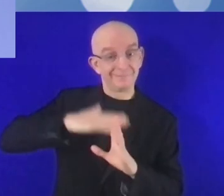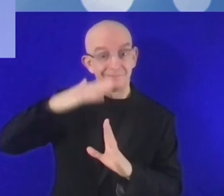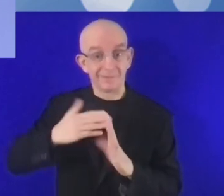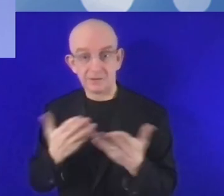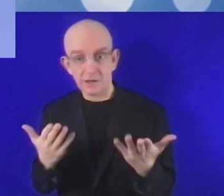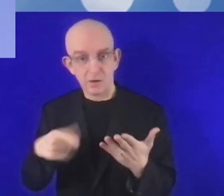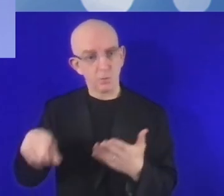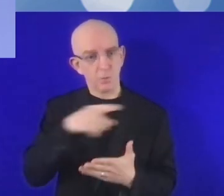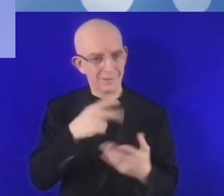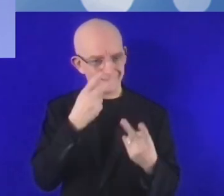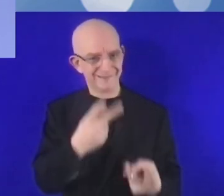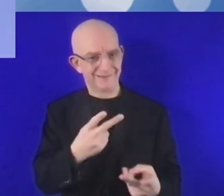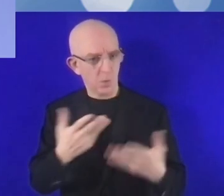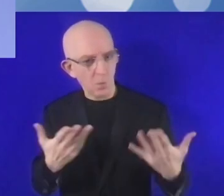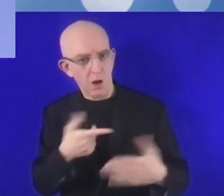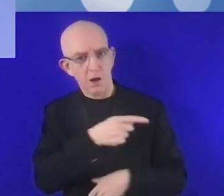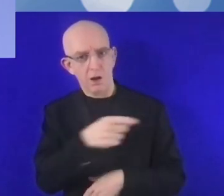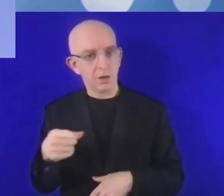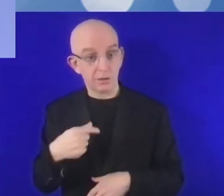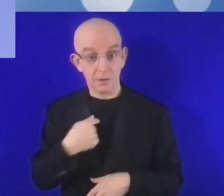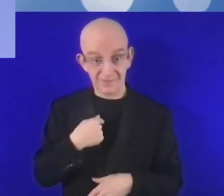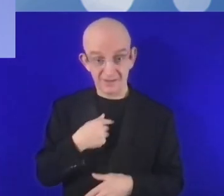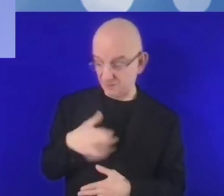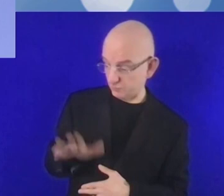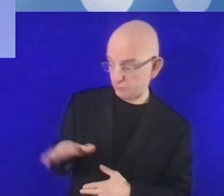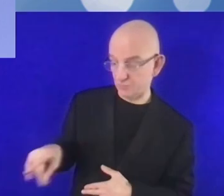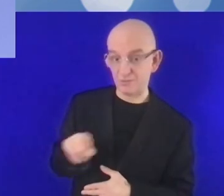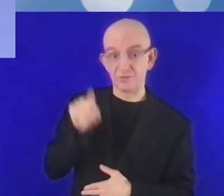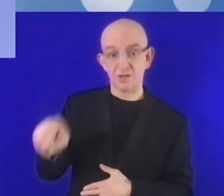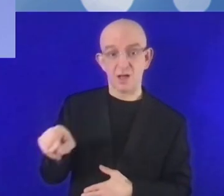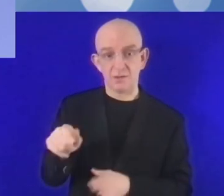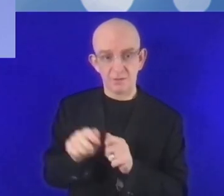Я не хочу, чтобы мой ребенок вырастал в мире, в котором